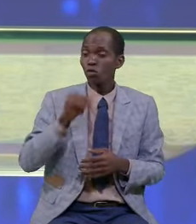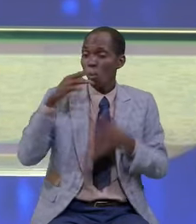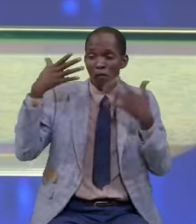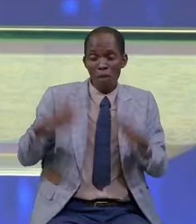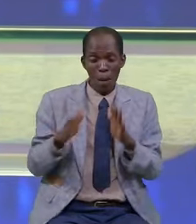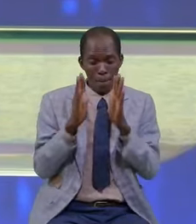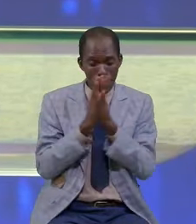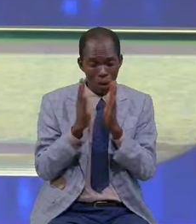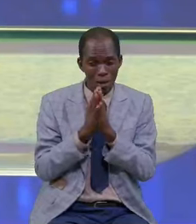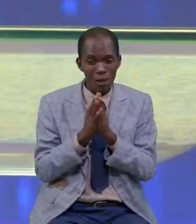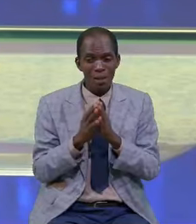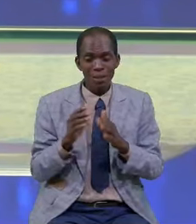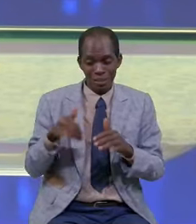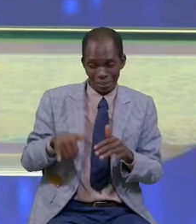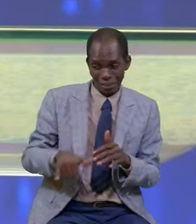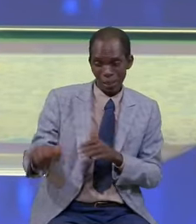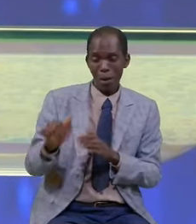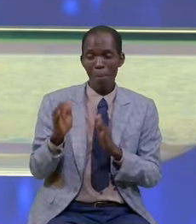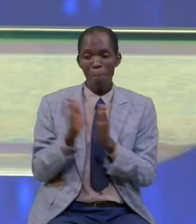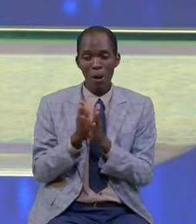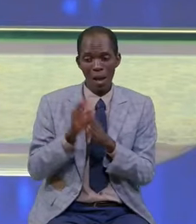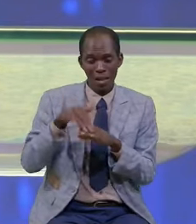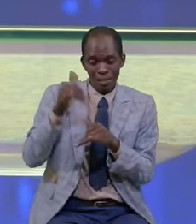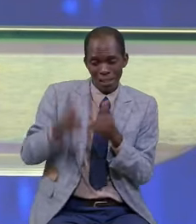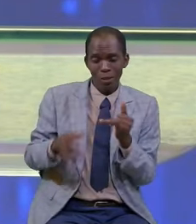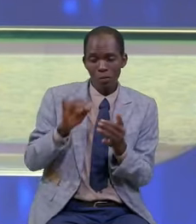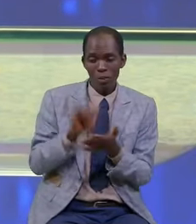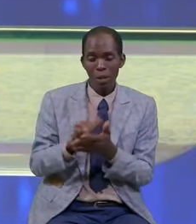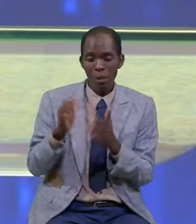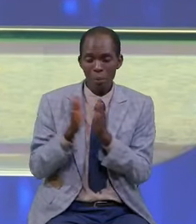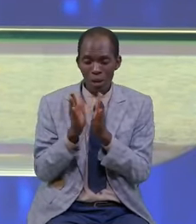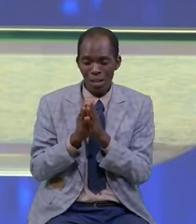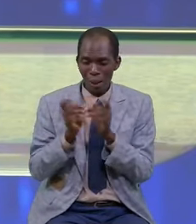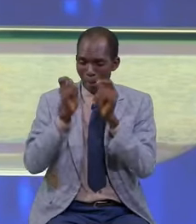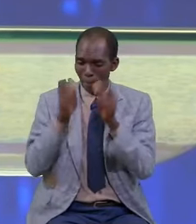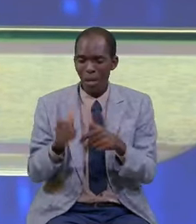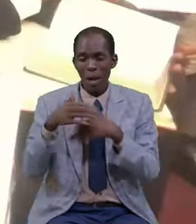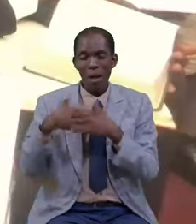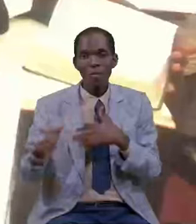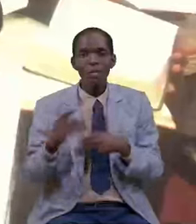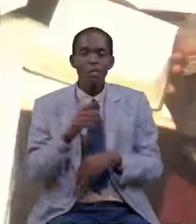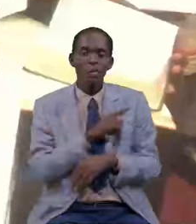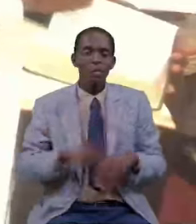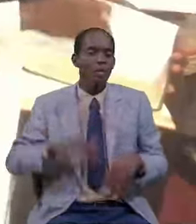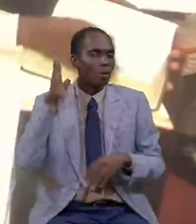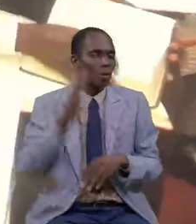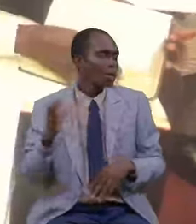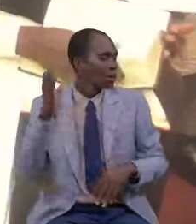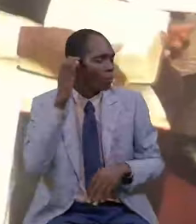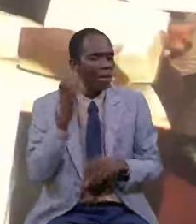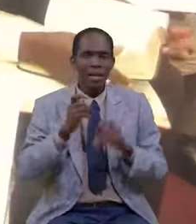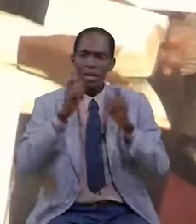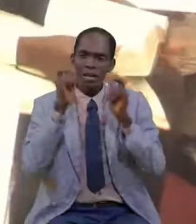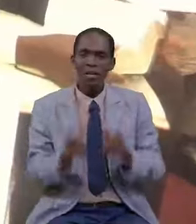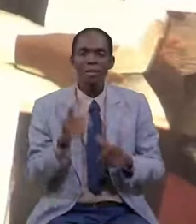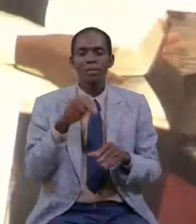Et à la fin de la prière, et aussitôt, aujourd'hui, le Seigneur exaucera